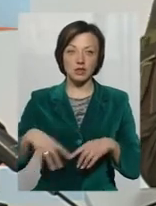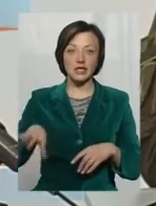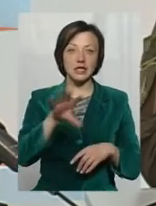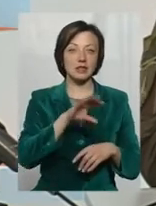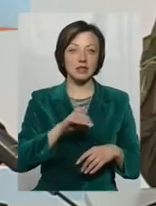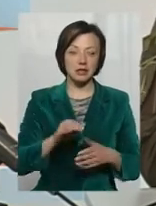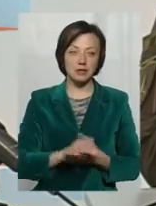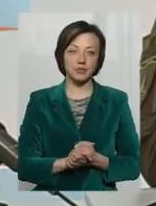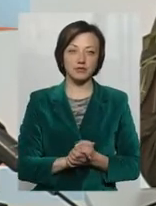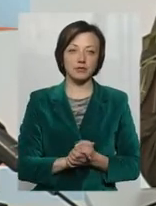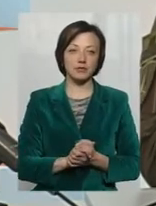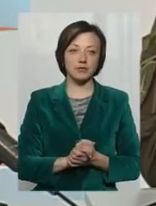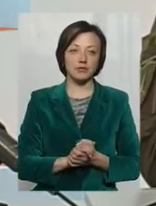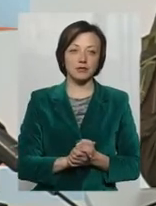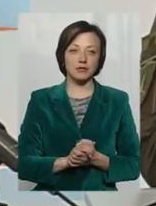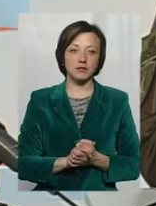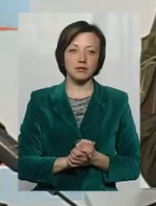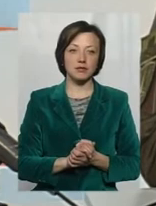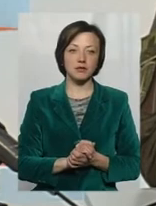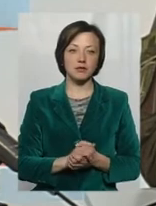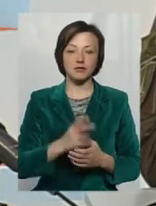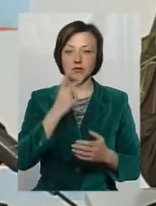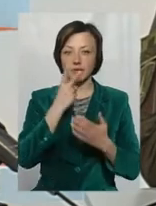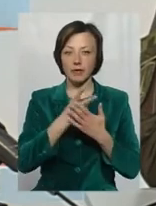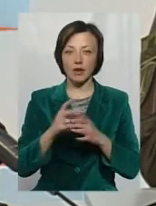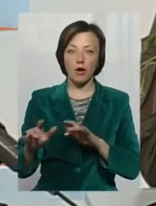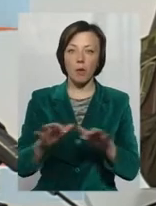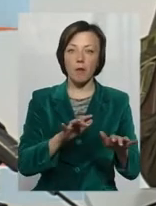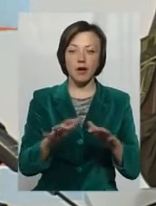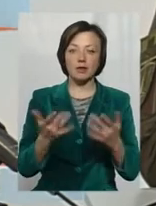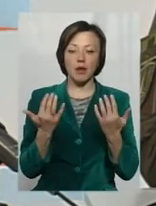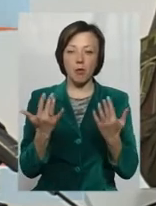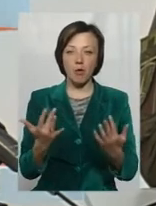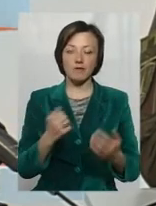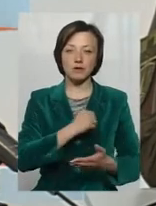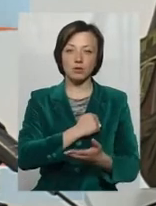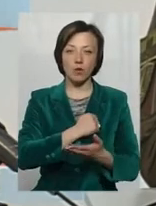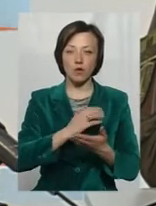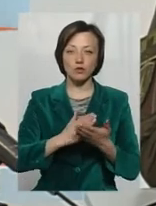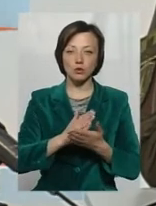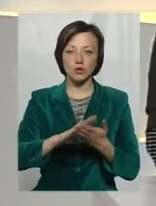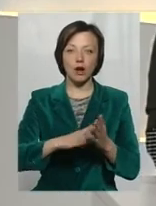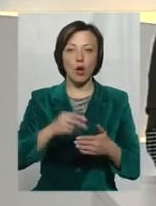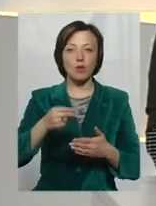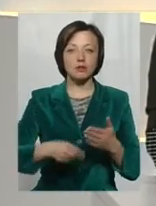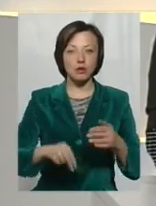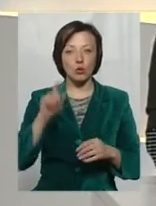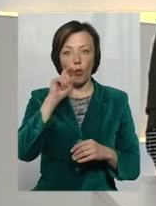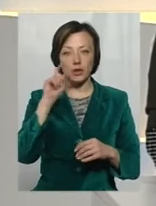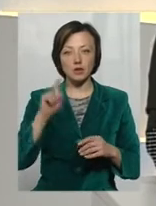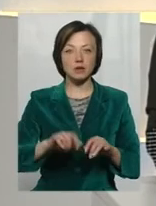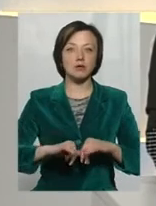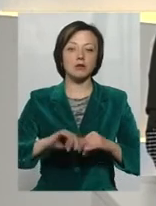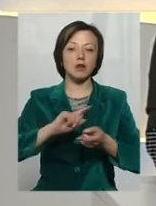скрізь. Ну, зараз, бачите, кампанія по набору на військову службу за контрактом, вона в нашій країні набула